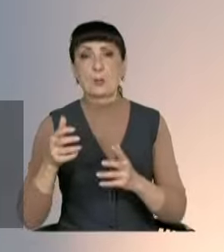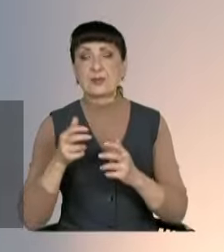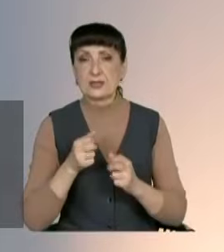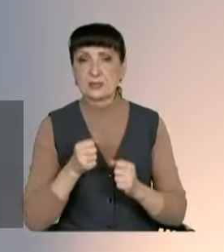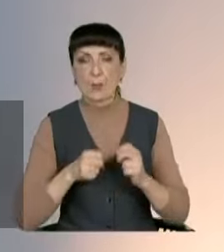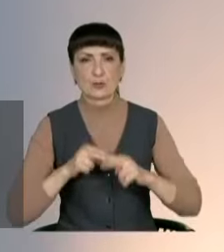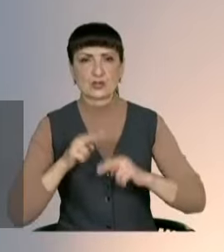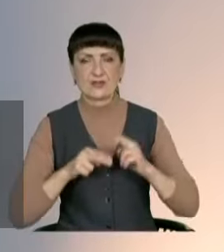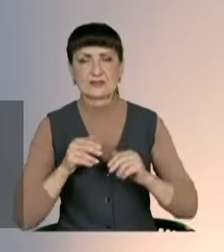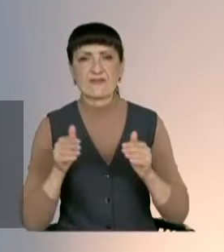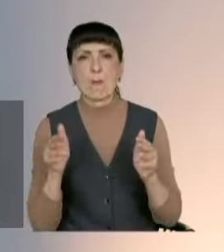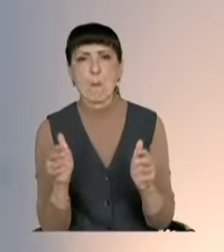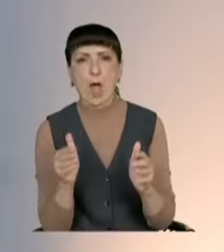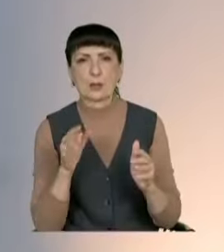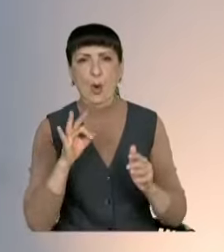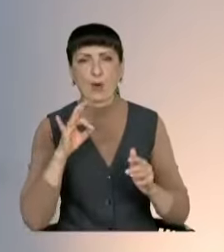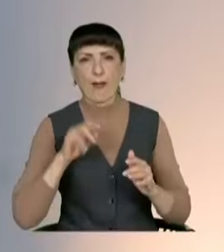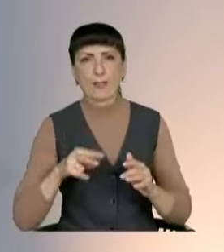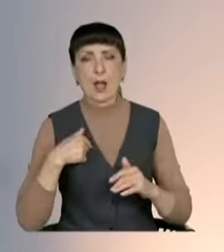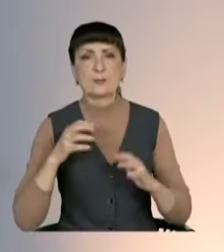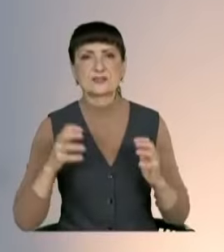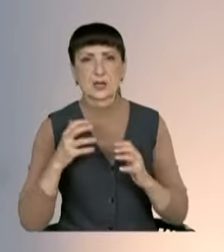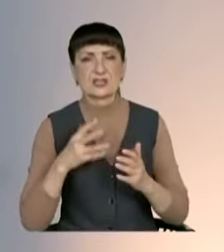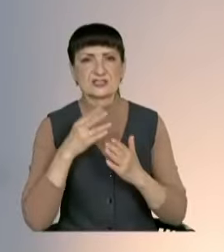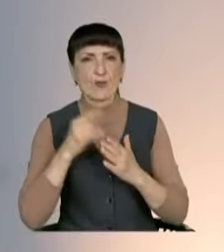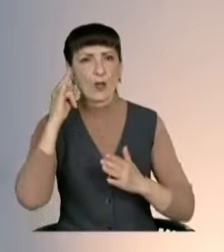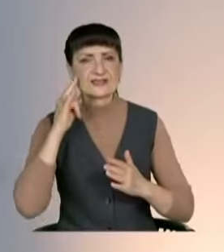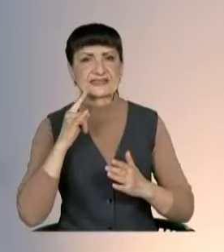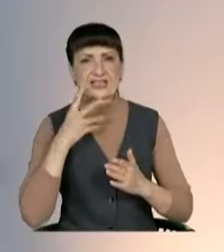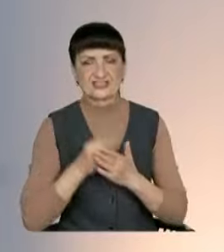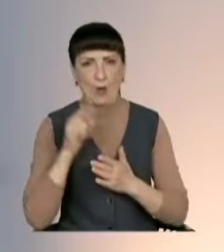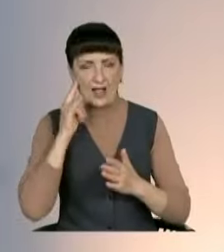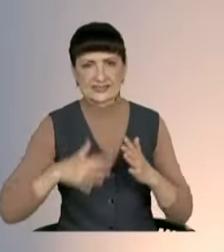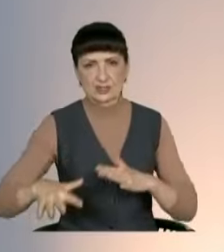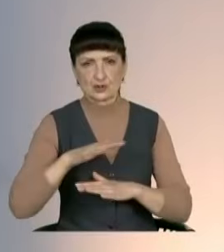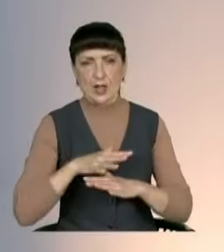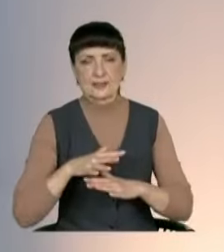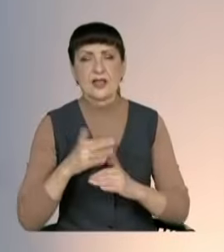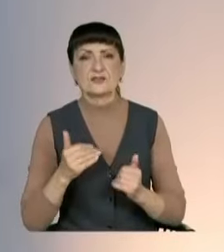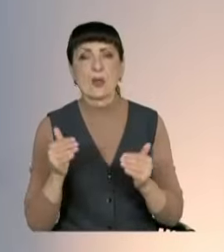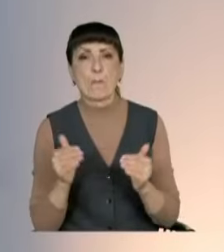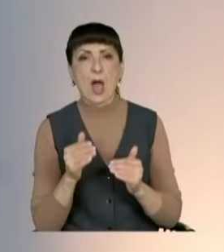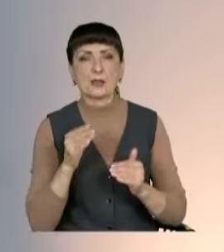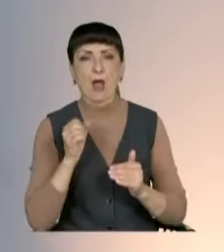по строительству Малого Арала, мы сохранили свою казахстанскую часть Арала. Малый Арал сегодня,